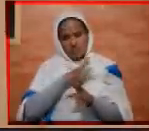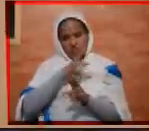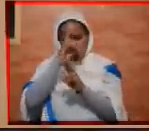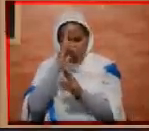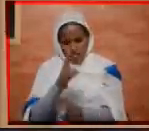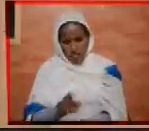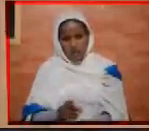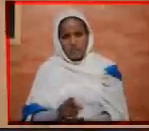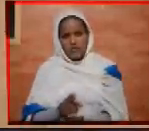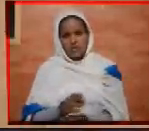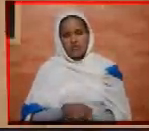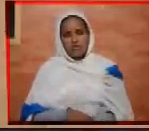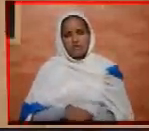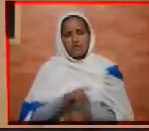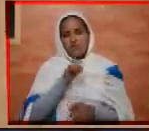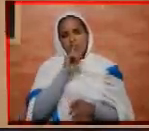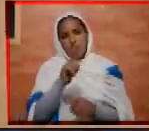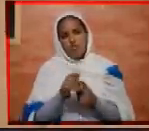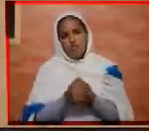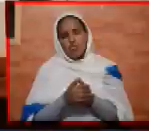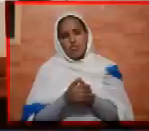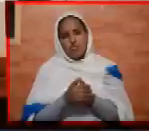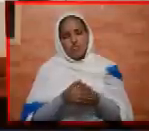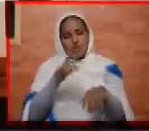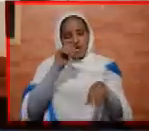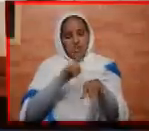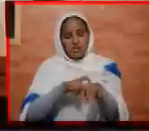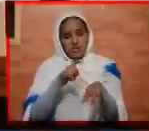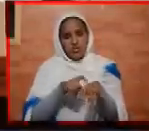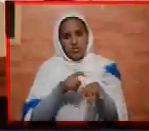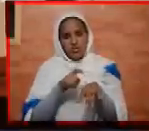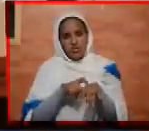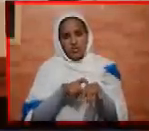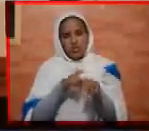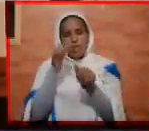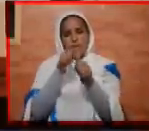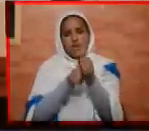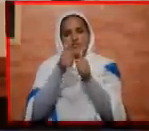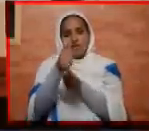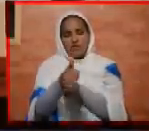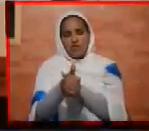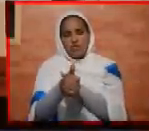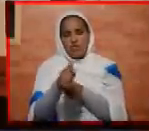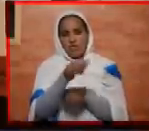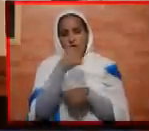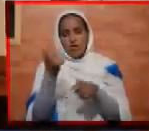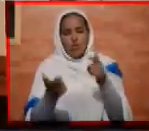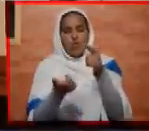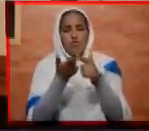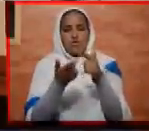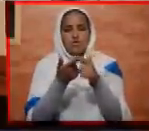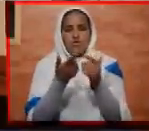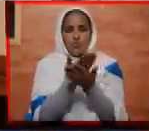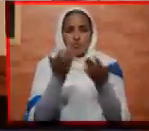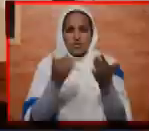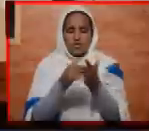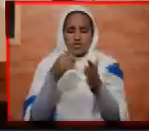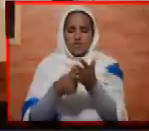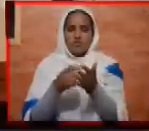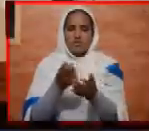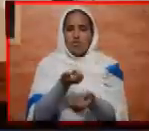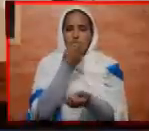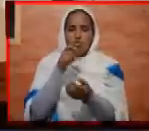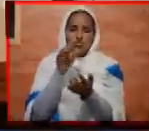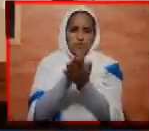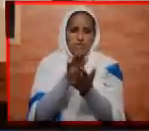በከተማ ውስጥ የአብነት ትምህርት ቤቶች ማቋቋም አይቻልም? ከተቻለ እንዴት ነው ማቋቋም የሚቻለው?